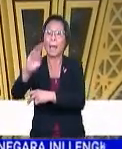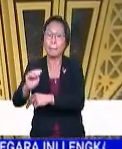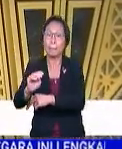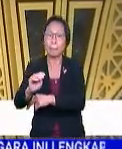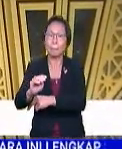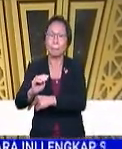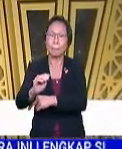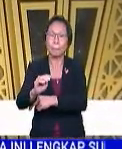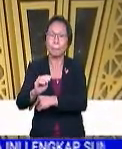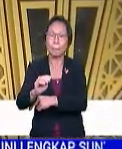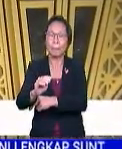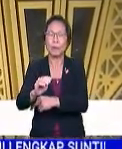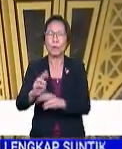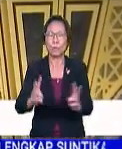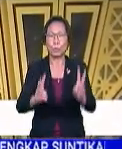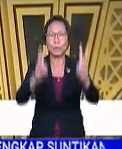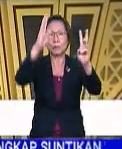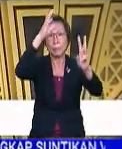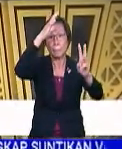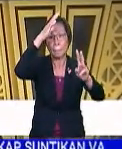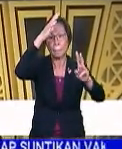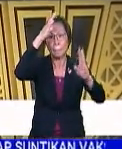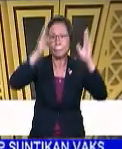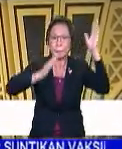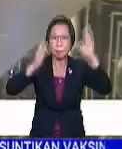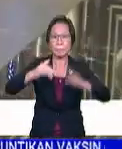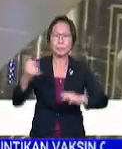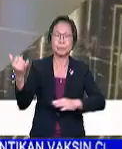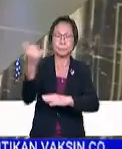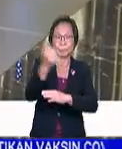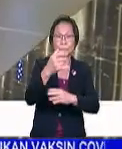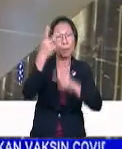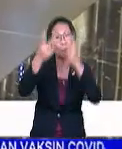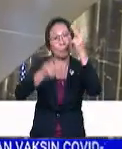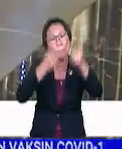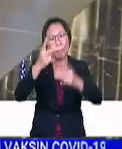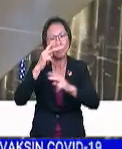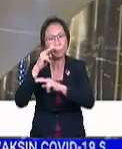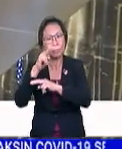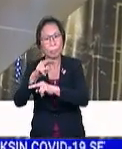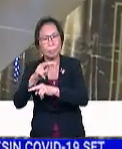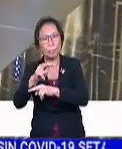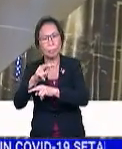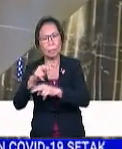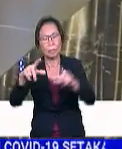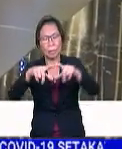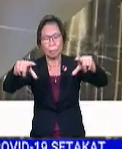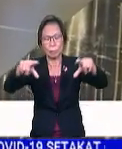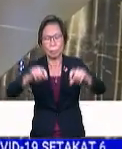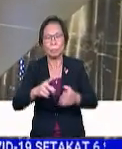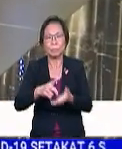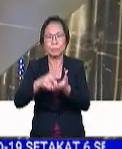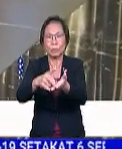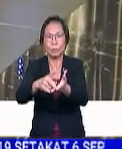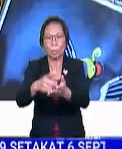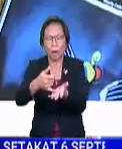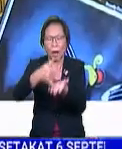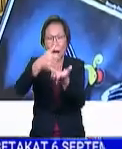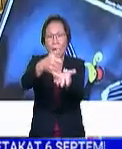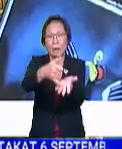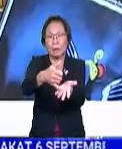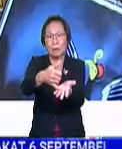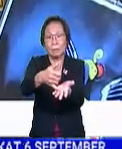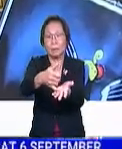Tun Openg di Wisma Bapa Malaysia. Dalam kunjungan itu, Datuk Patinggi Abang Johari menyaksikan penyampaian cek sumbangan bagi anugerah